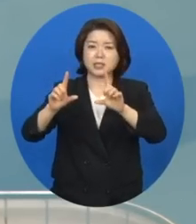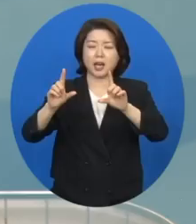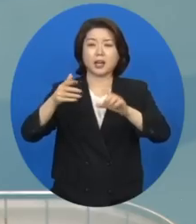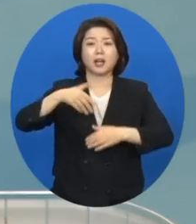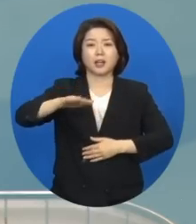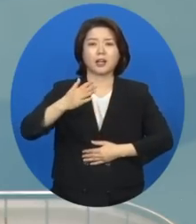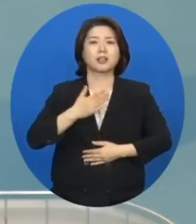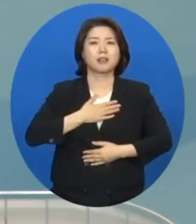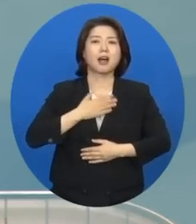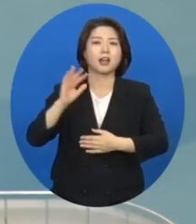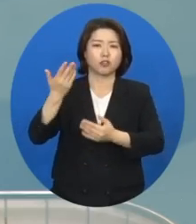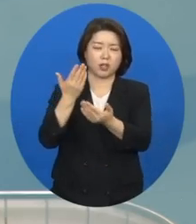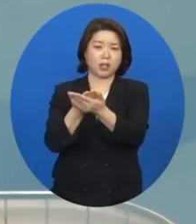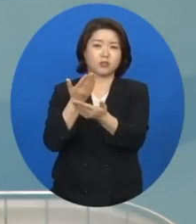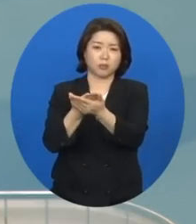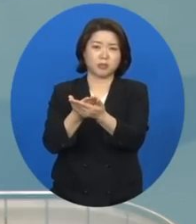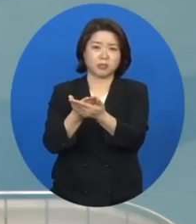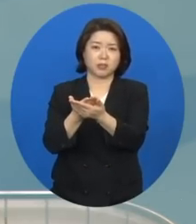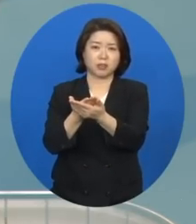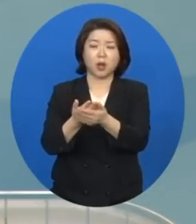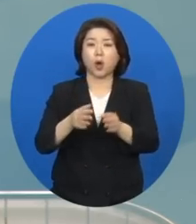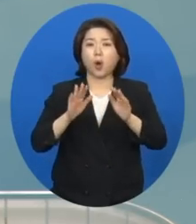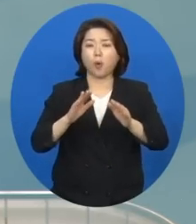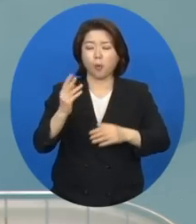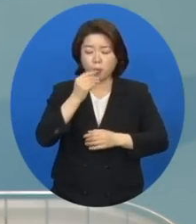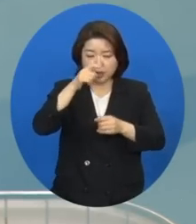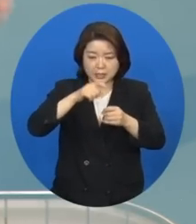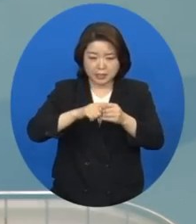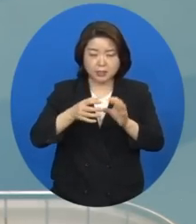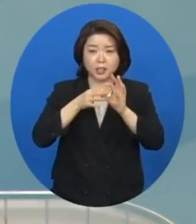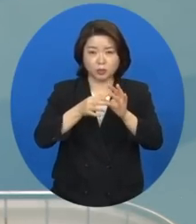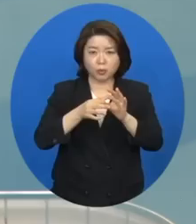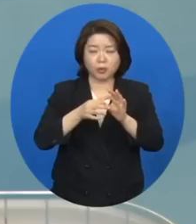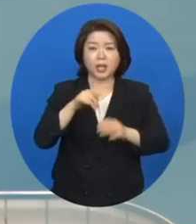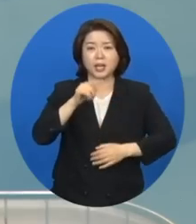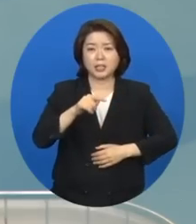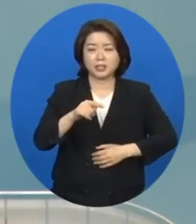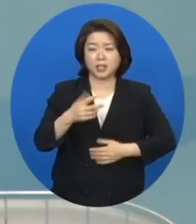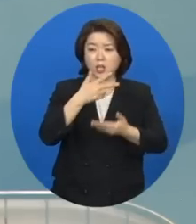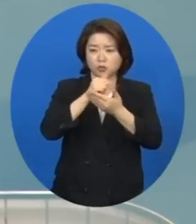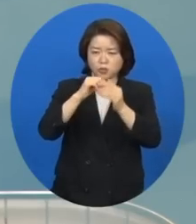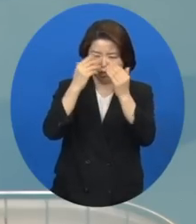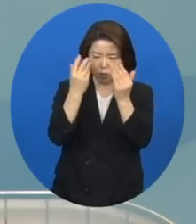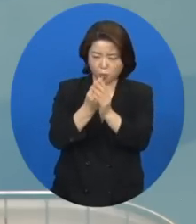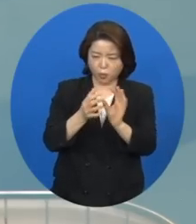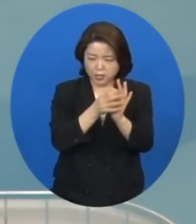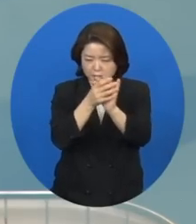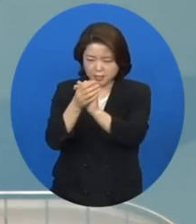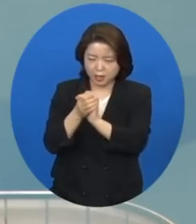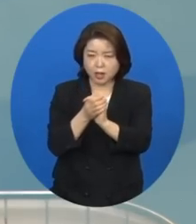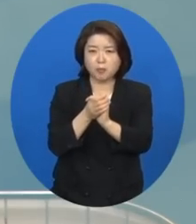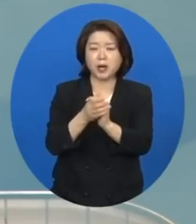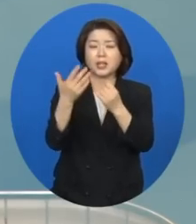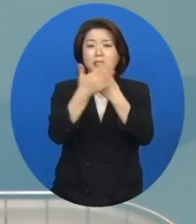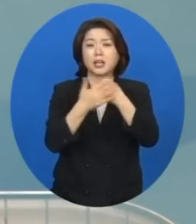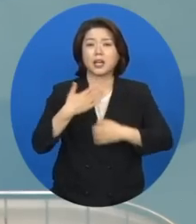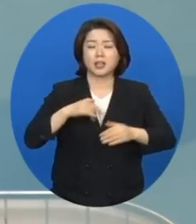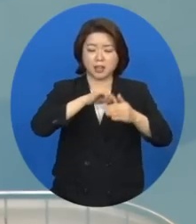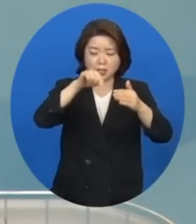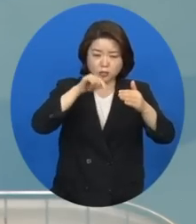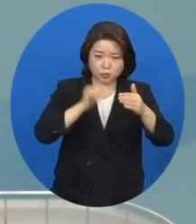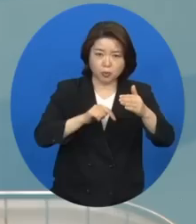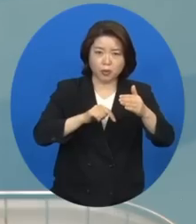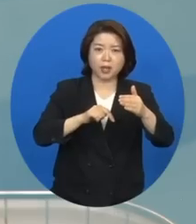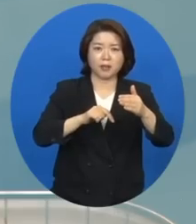되게 하여 주시옵소서. 오늘 성찬을 통하여서 그렇게 주님과 온전히 연합하는 은혜가 제 심령